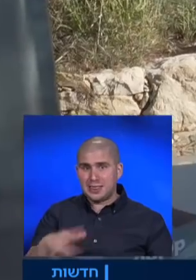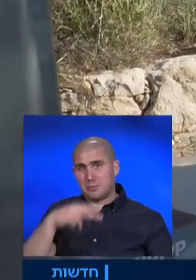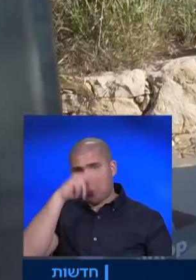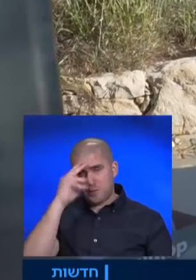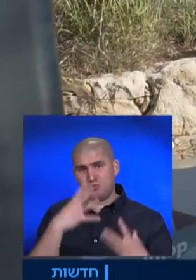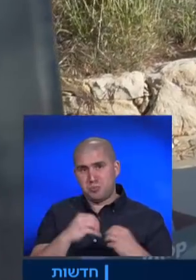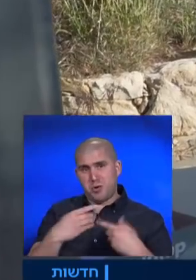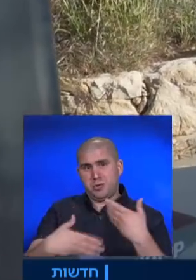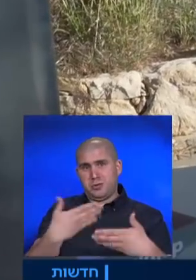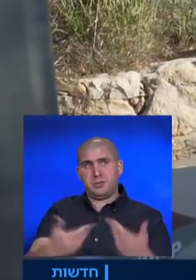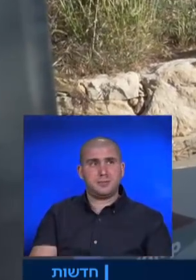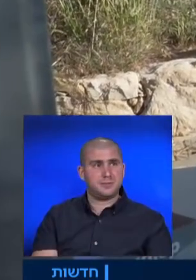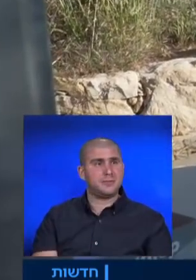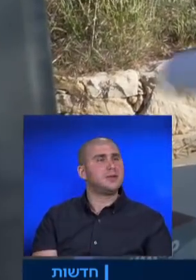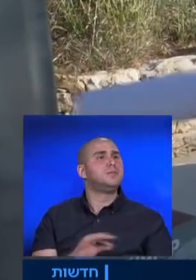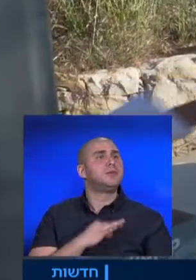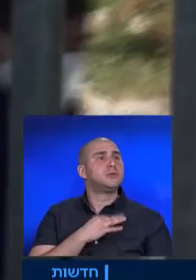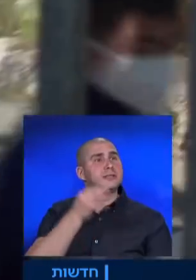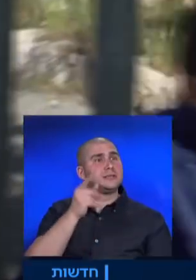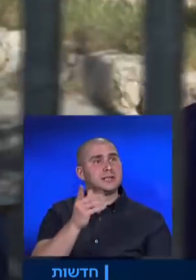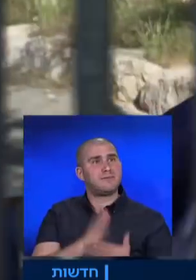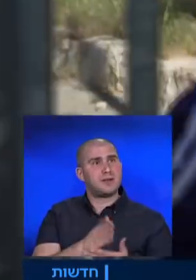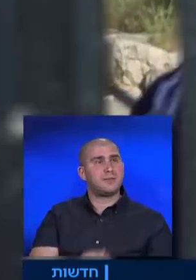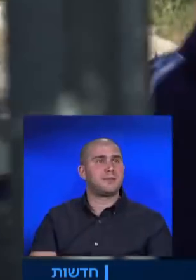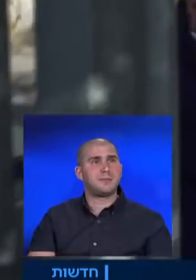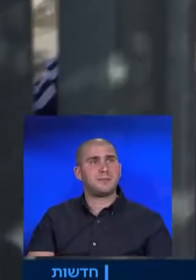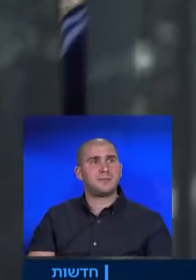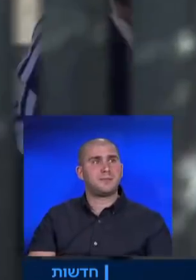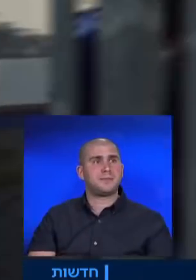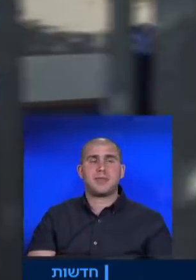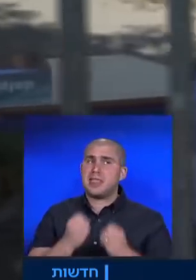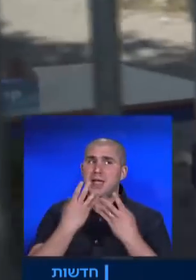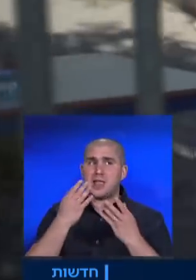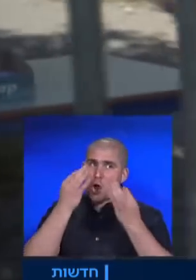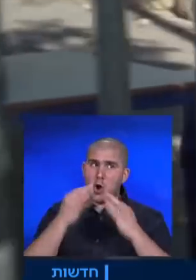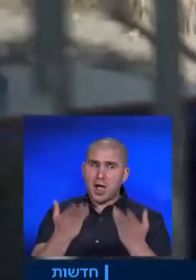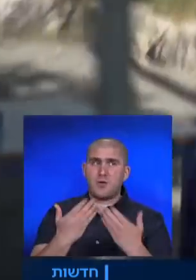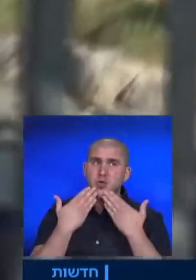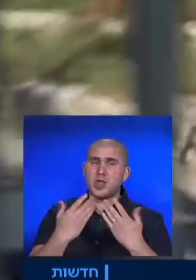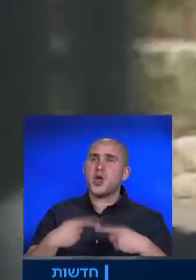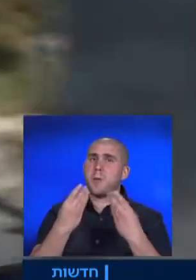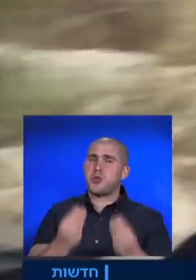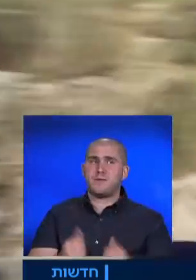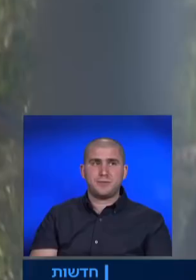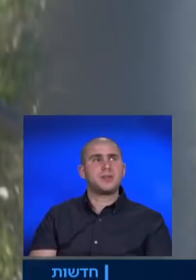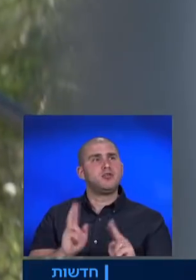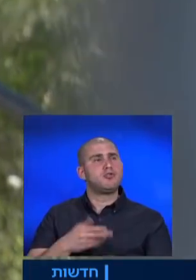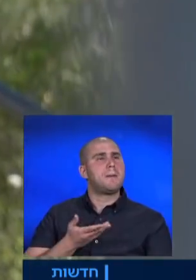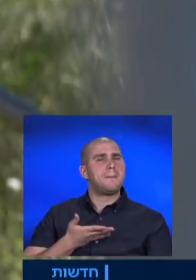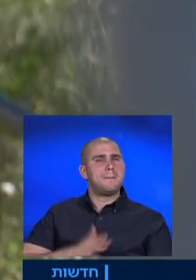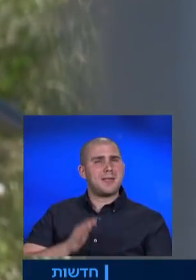מה העניינים? שים שם, שים שם, אתה צודק. נהדר, תודה, יום טוב. יש לי בת בת